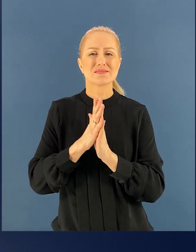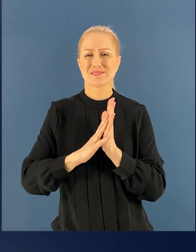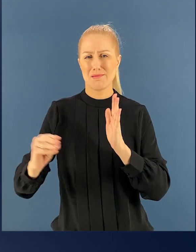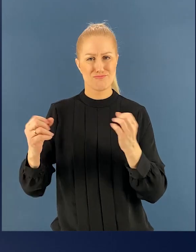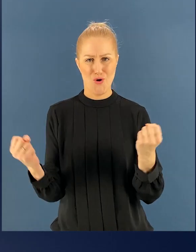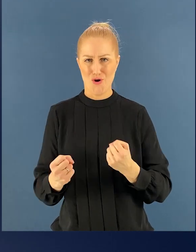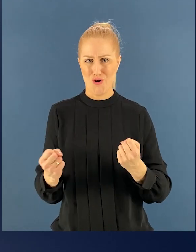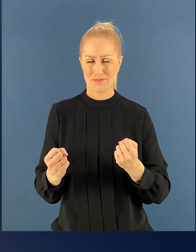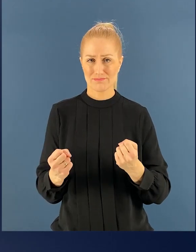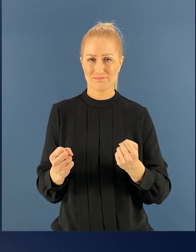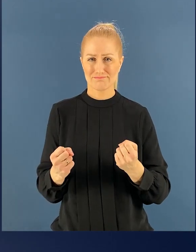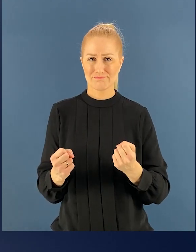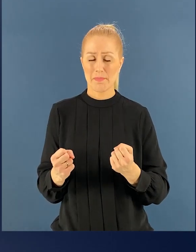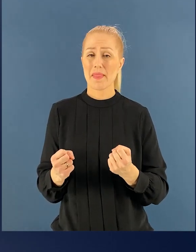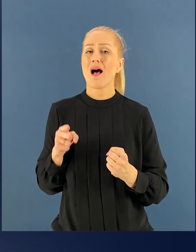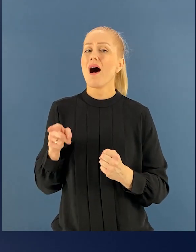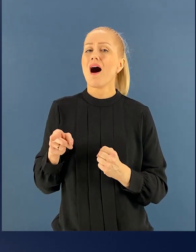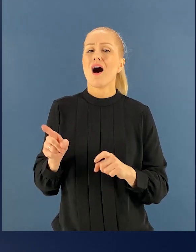historycznie charakter